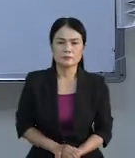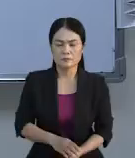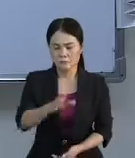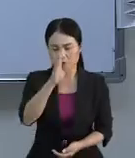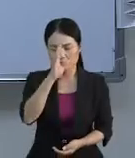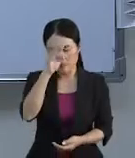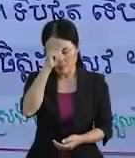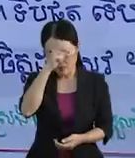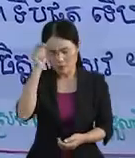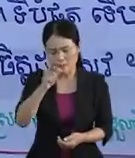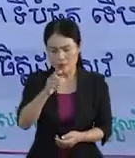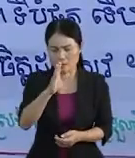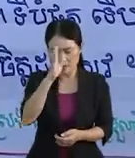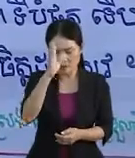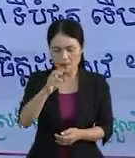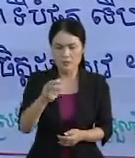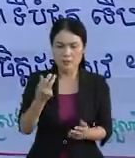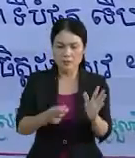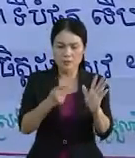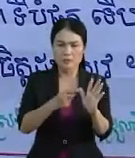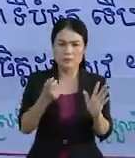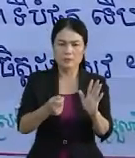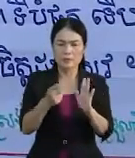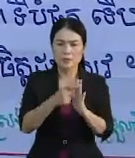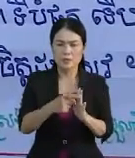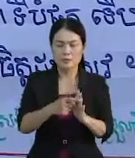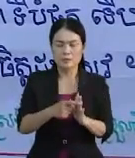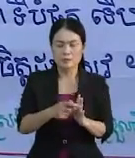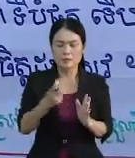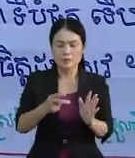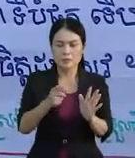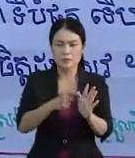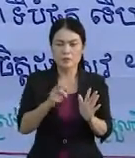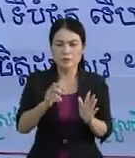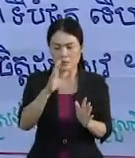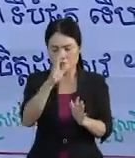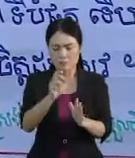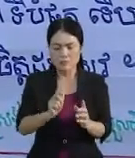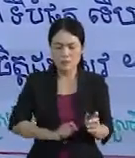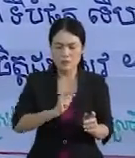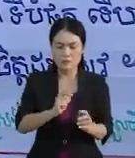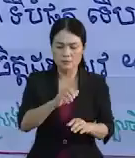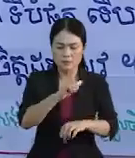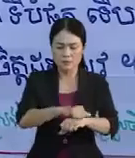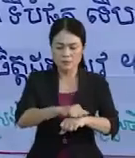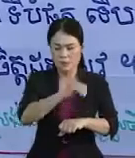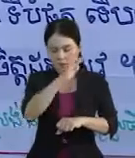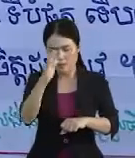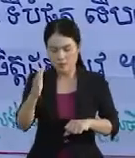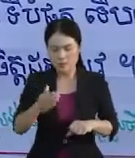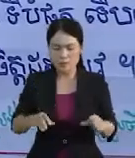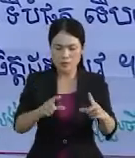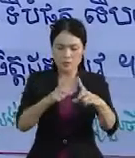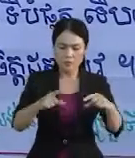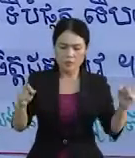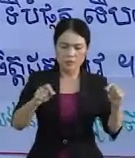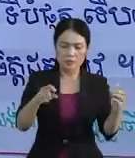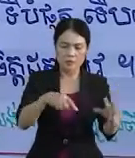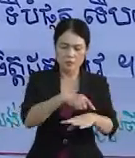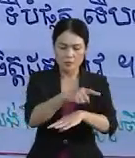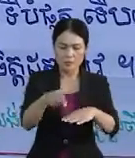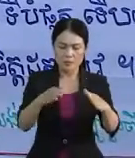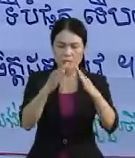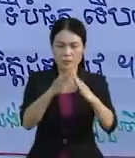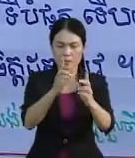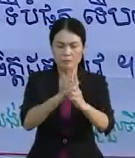เรื่องจิตาถาโดถาโดนึงจิตารู้ในเลยจังแกพนมมวยในประเทศญี่ปุ่นในจุมวันเ